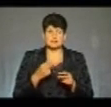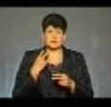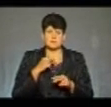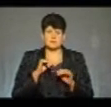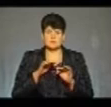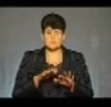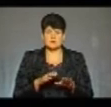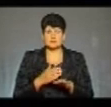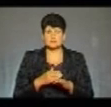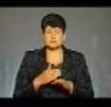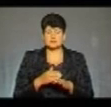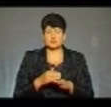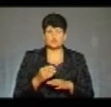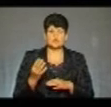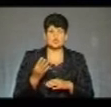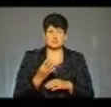за